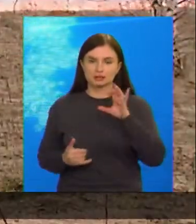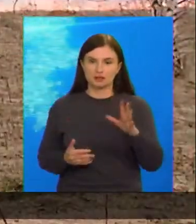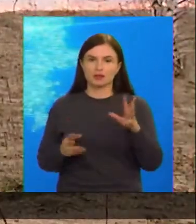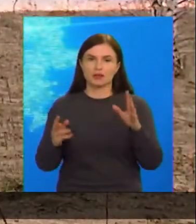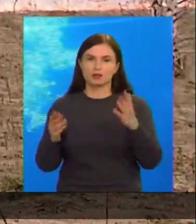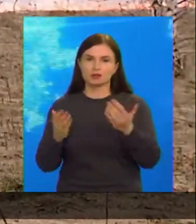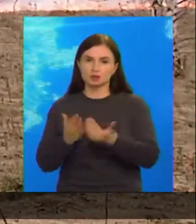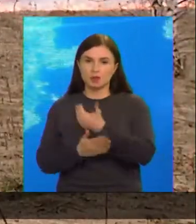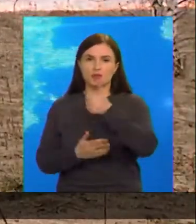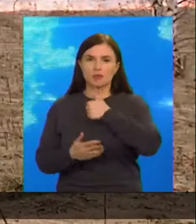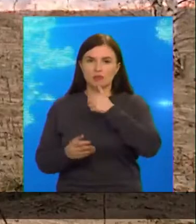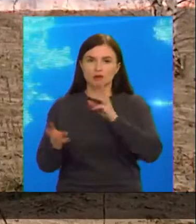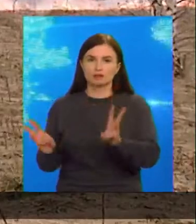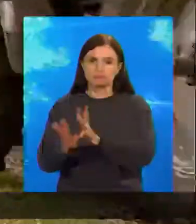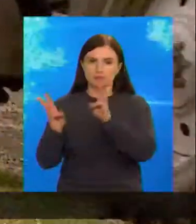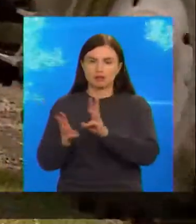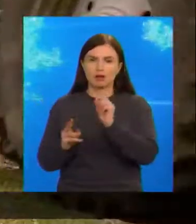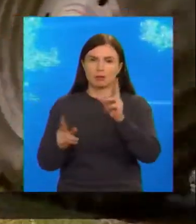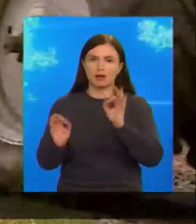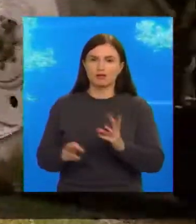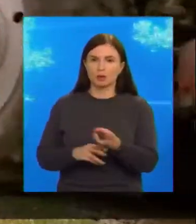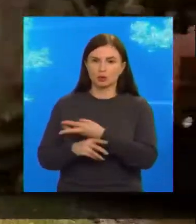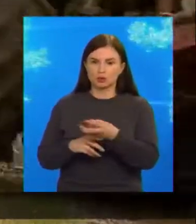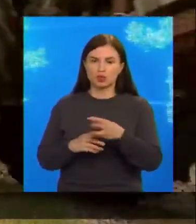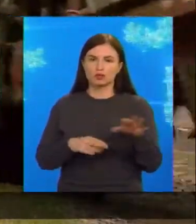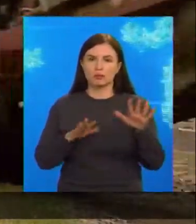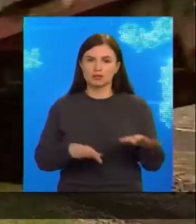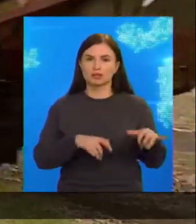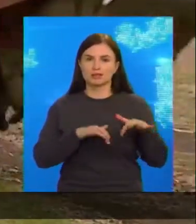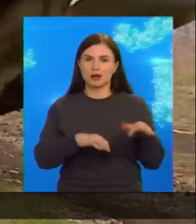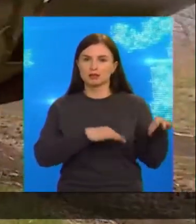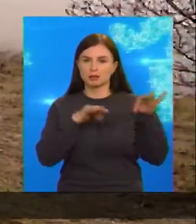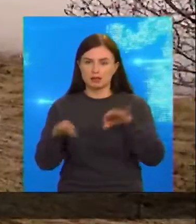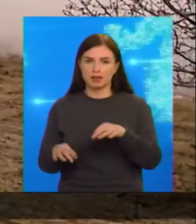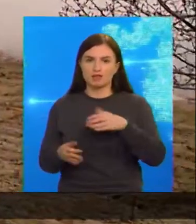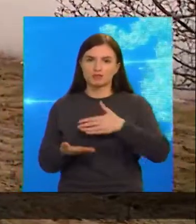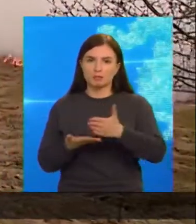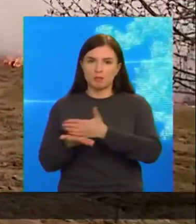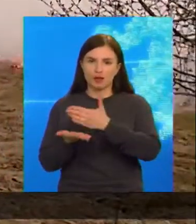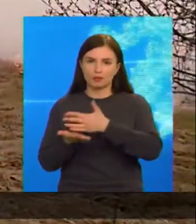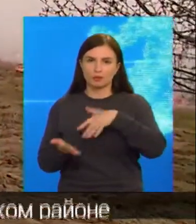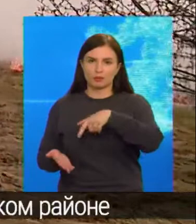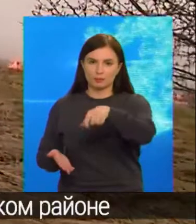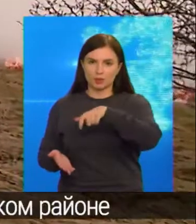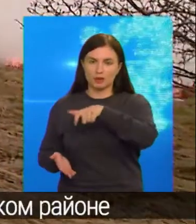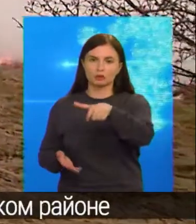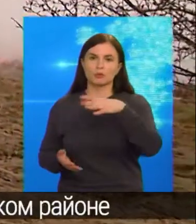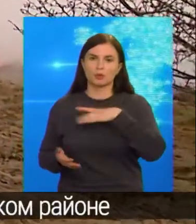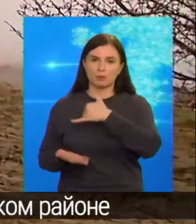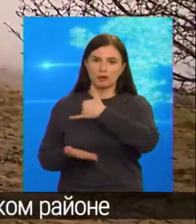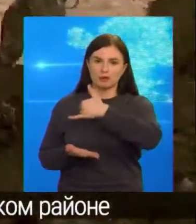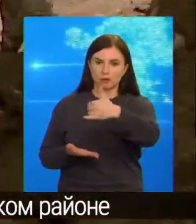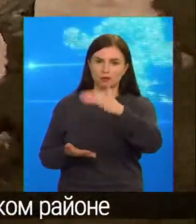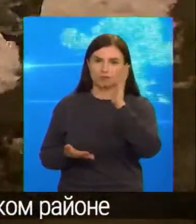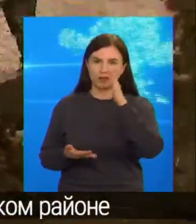чтобы отработать навыки по локализации возгораний. На место прибывает трактор, он спахивает минполосу. За ним идут 2 огнеборца, поливают край полосы